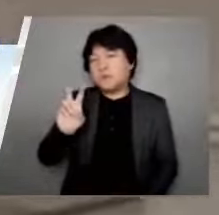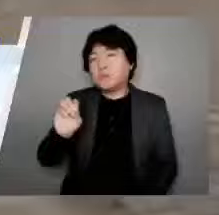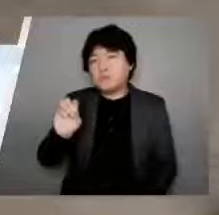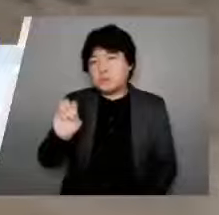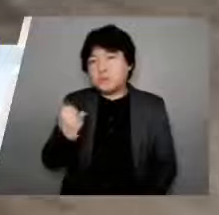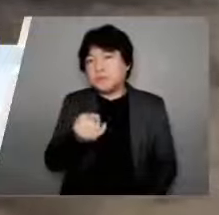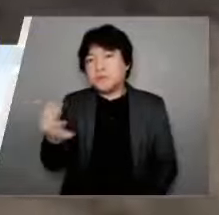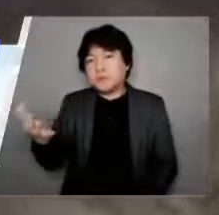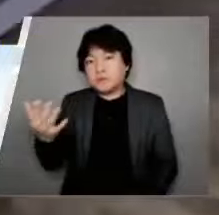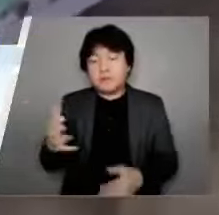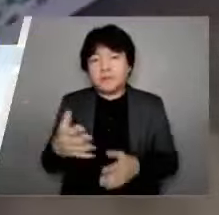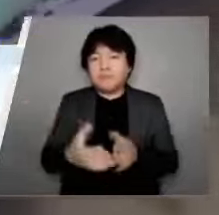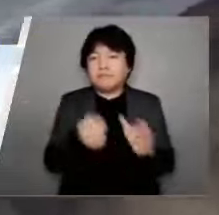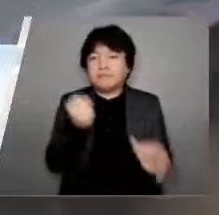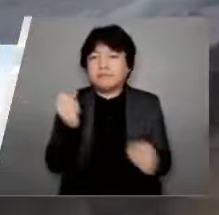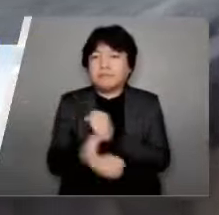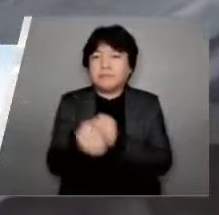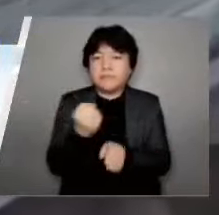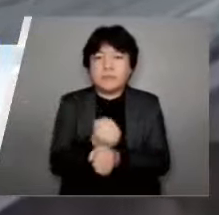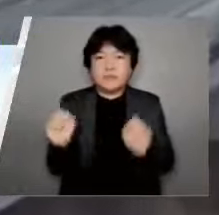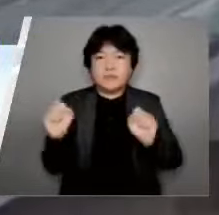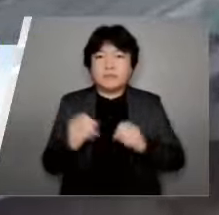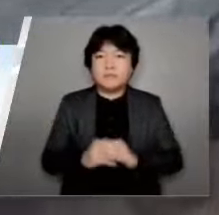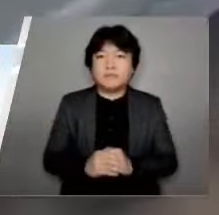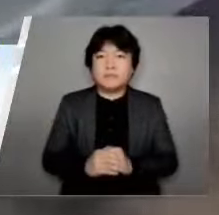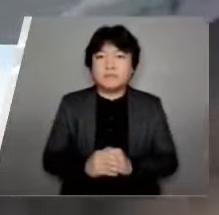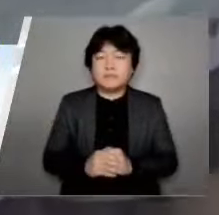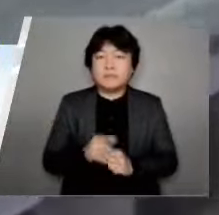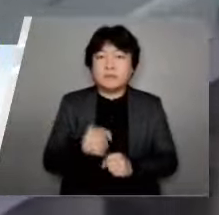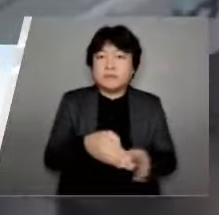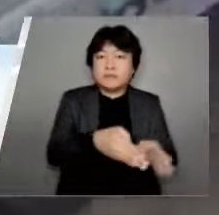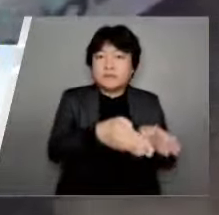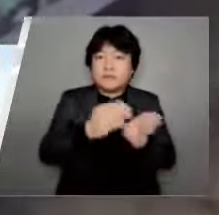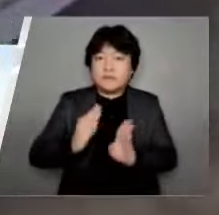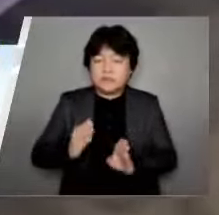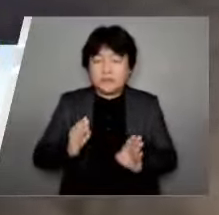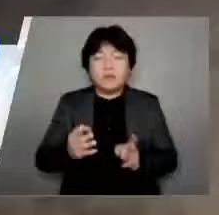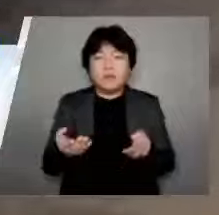sasakyang pandagat. Isinira muna ang naturang tulay.